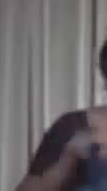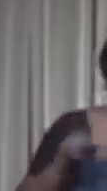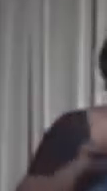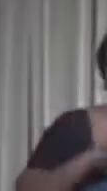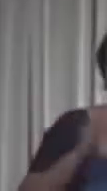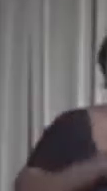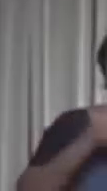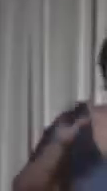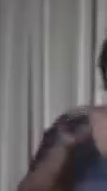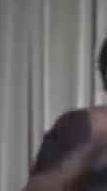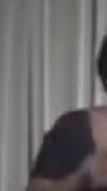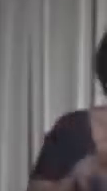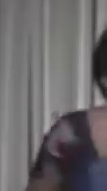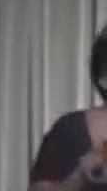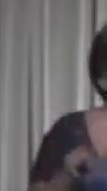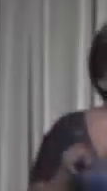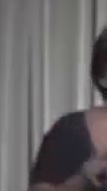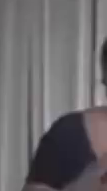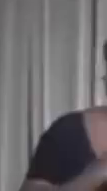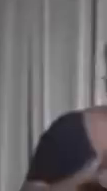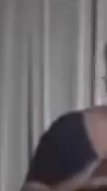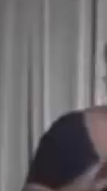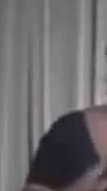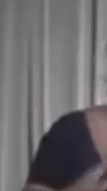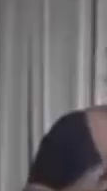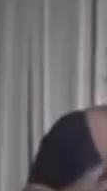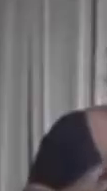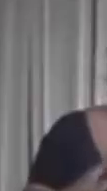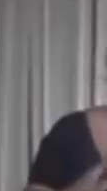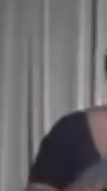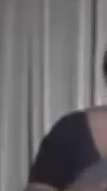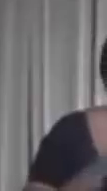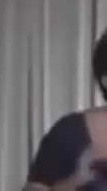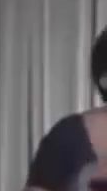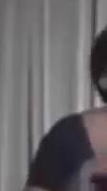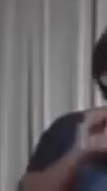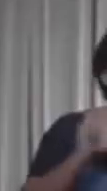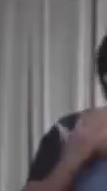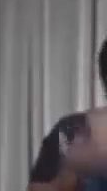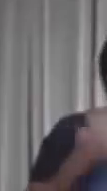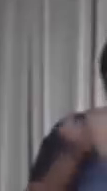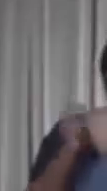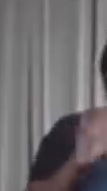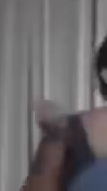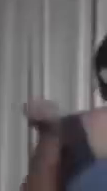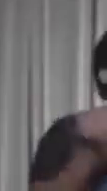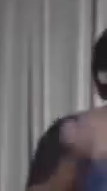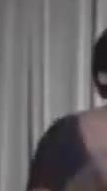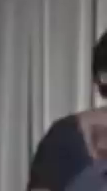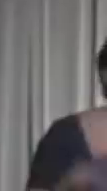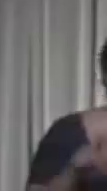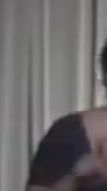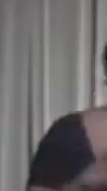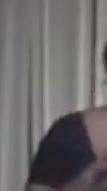பார்த்து மாத்திரம் சிந்திக்கின்ற அவ்வாறான இஸ்லாமிய நாடுகள் கூட இன்று இவ்வாறான ஒரு நாடு ஒரு செயலணிக்கு